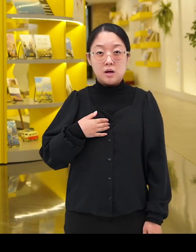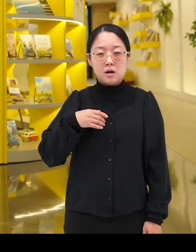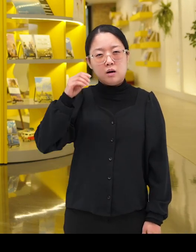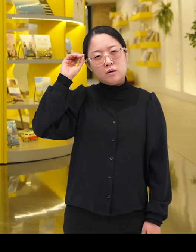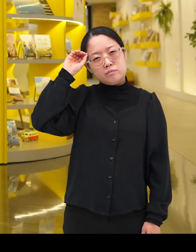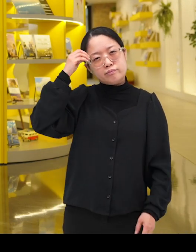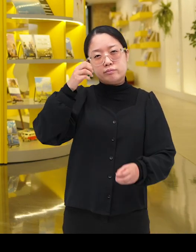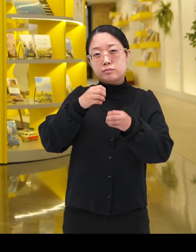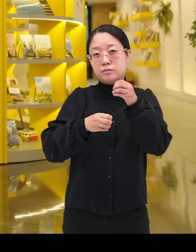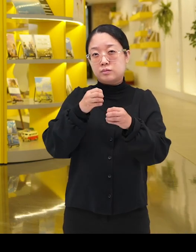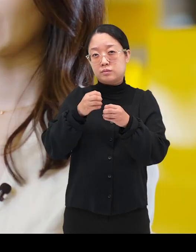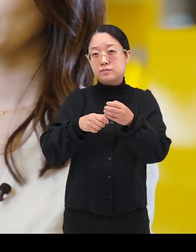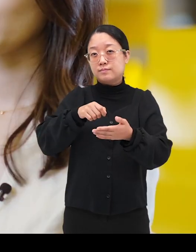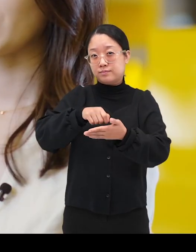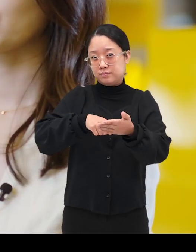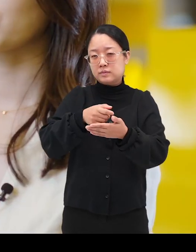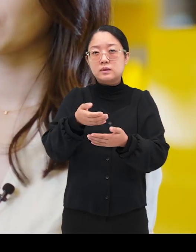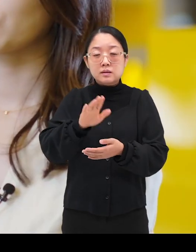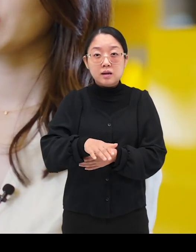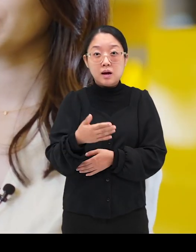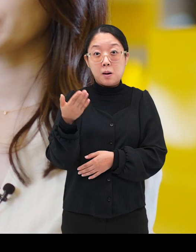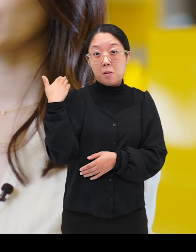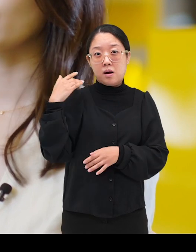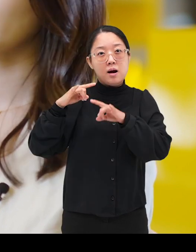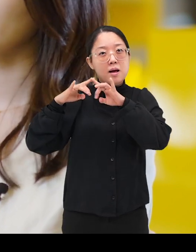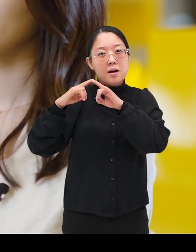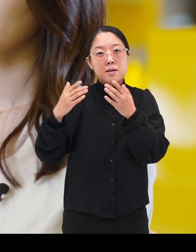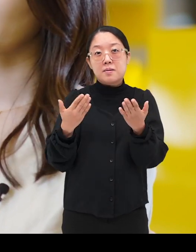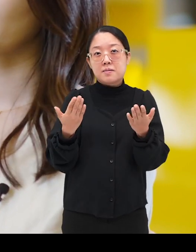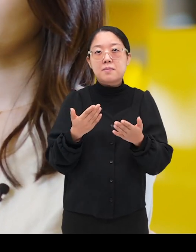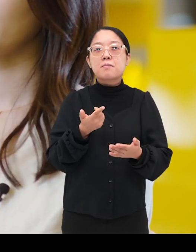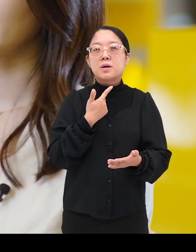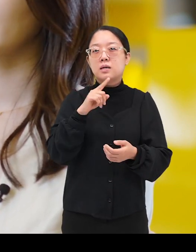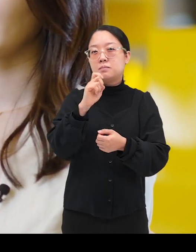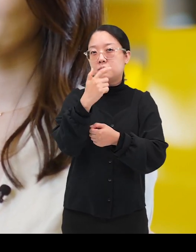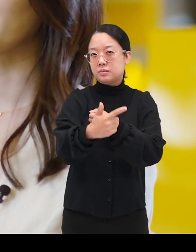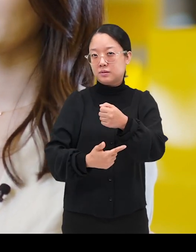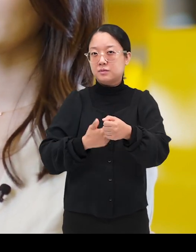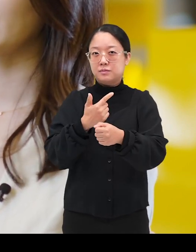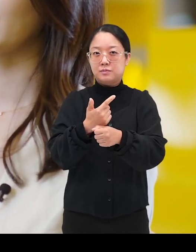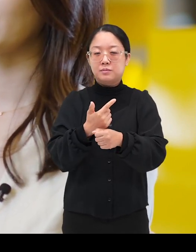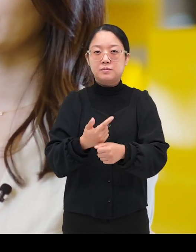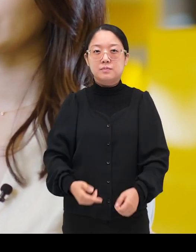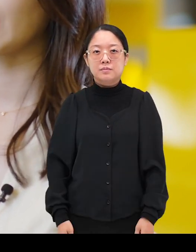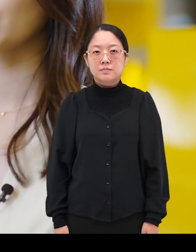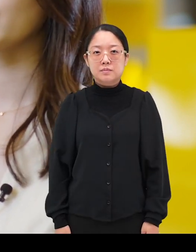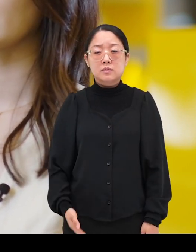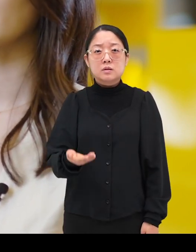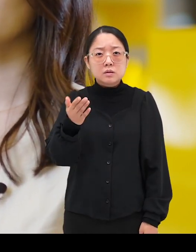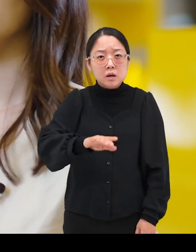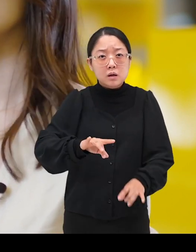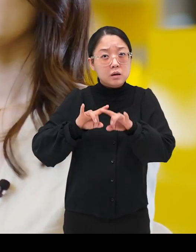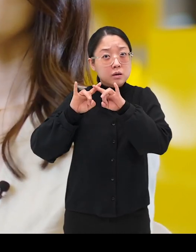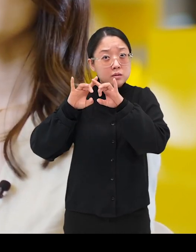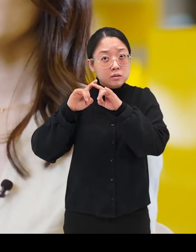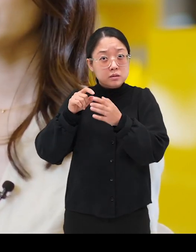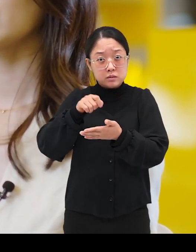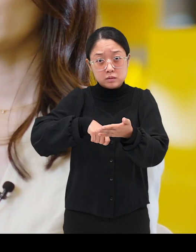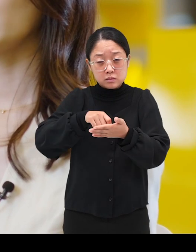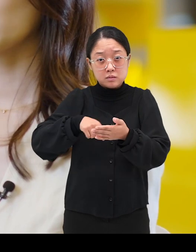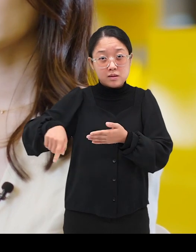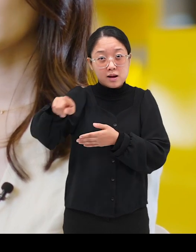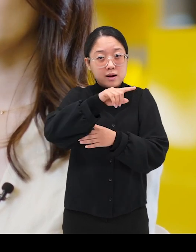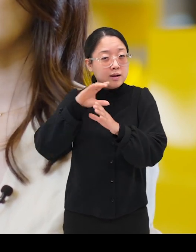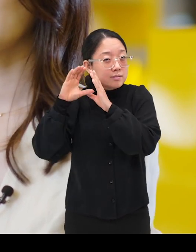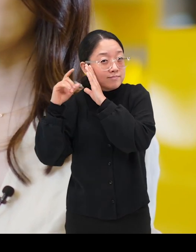제가 소설가이기도 하지만 라디오 방송 작가로 16년 정도 일을 하고 있거든요. 그런데 라디오 작가로는